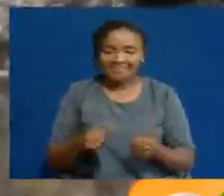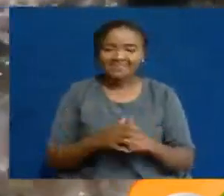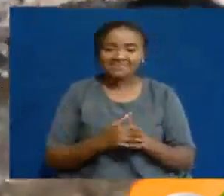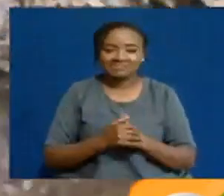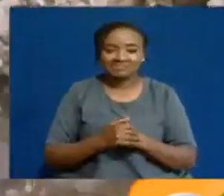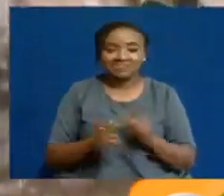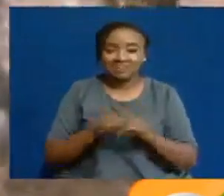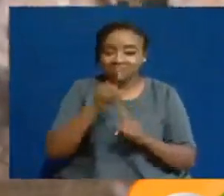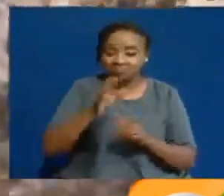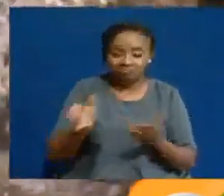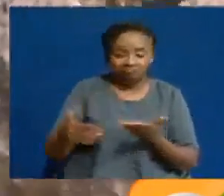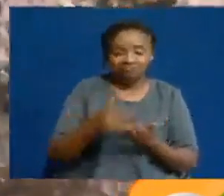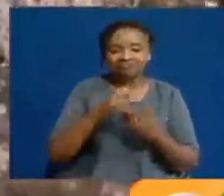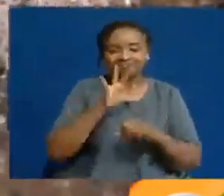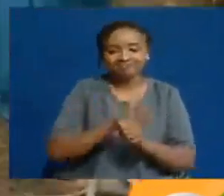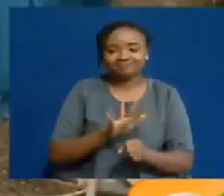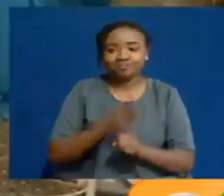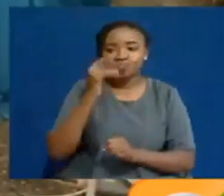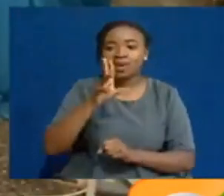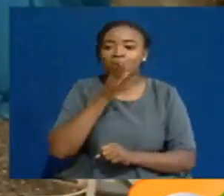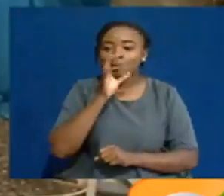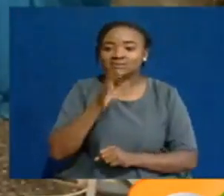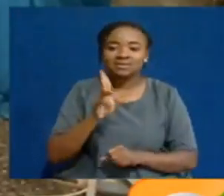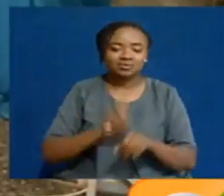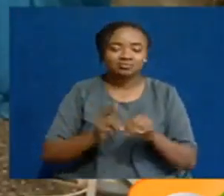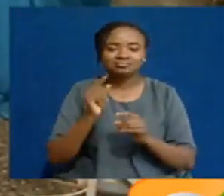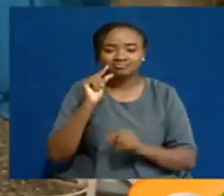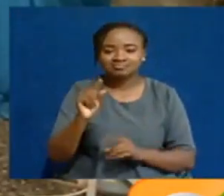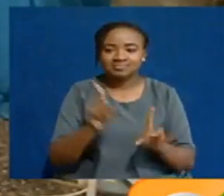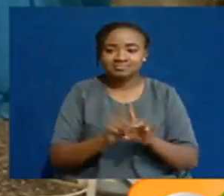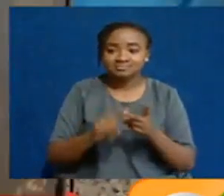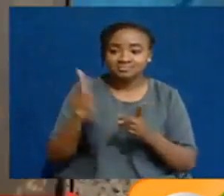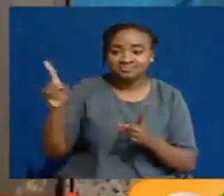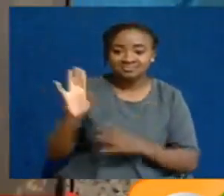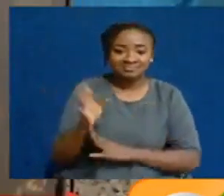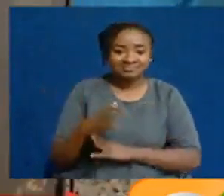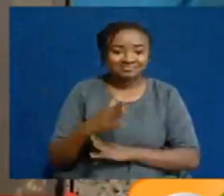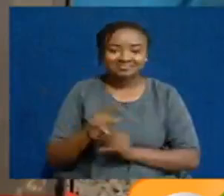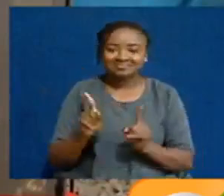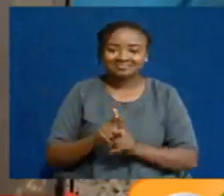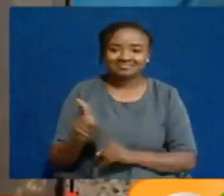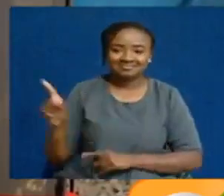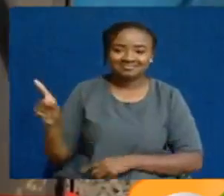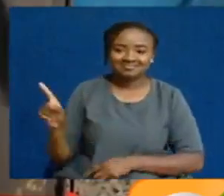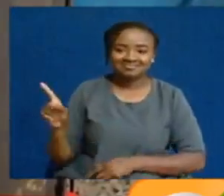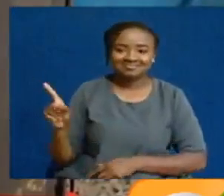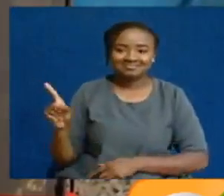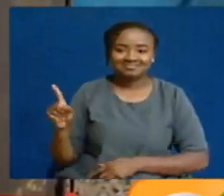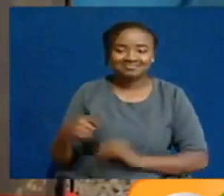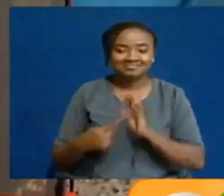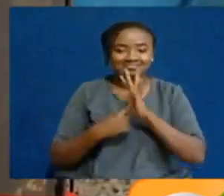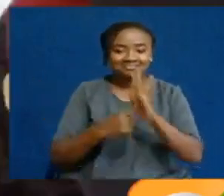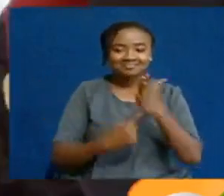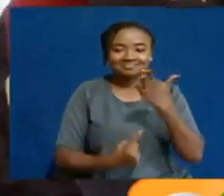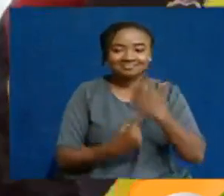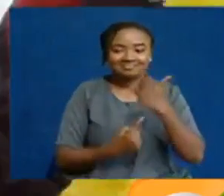mengi kwa kutumia maji kidogo. Wafugaji wa samaki pia walikuwa na la kutabasamu kwenye steni hii inayoonyesha